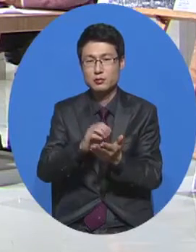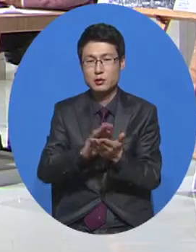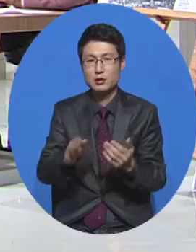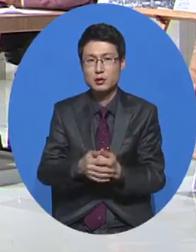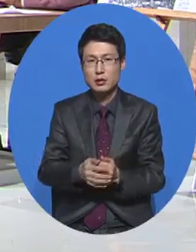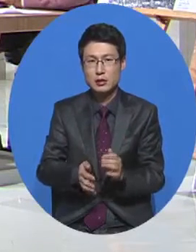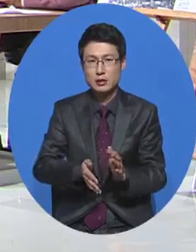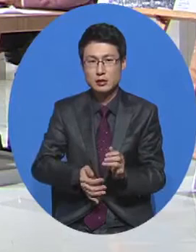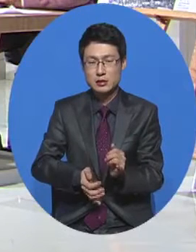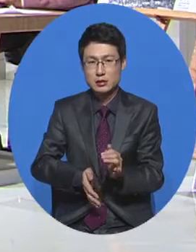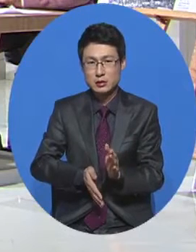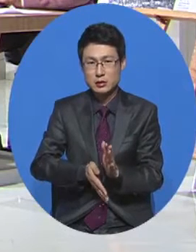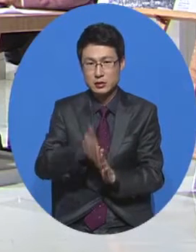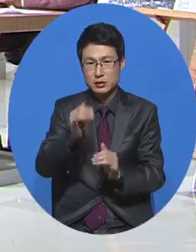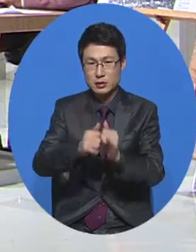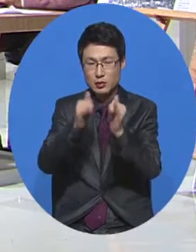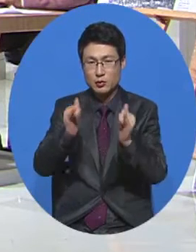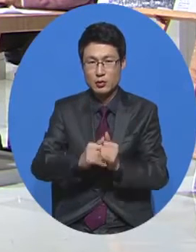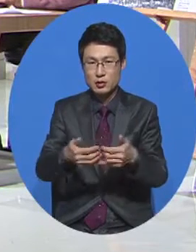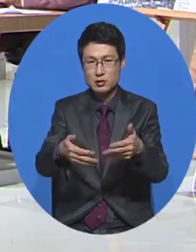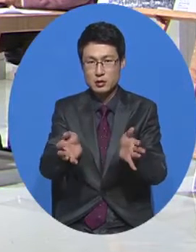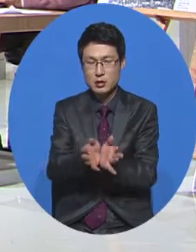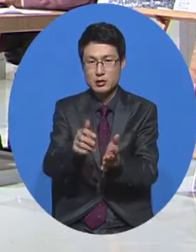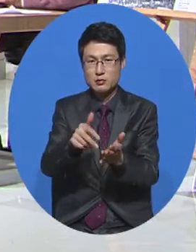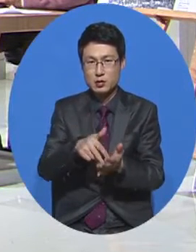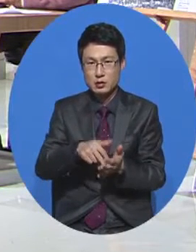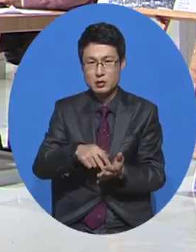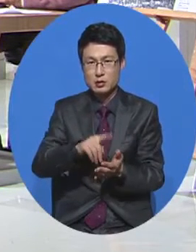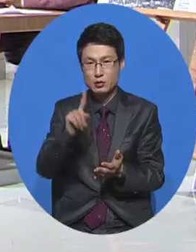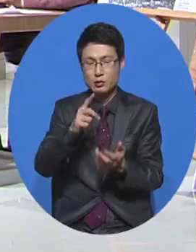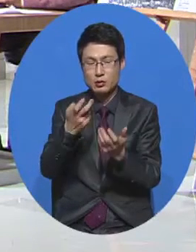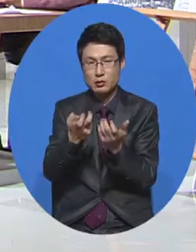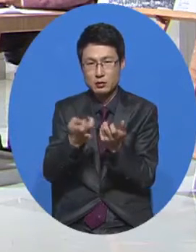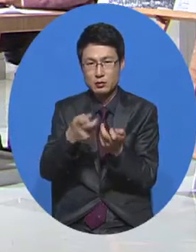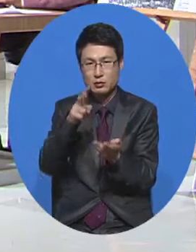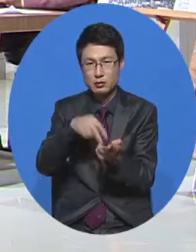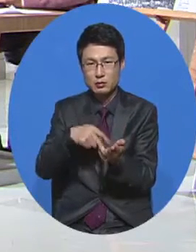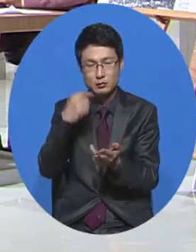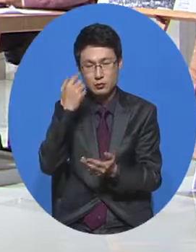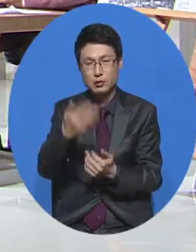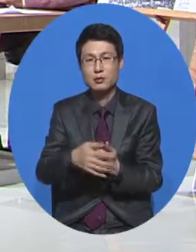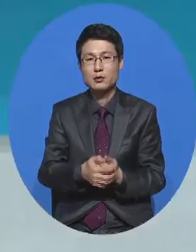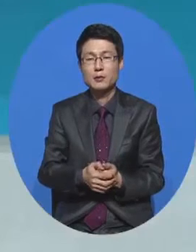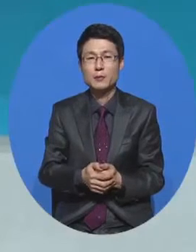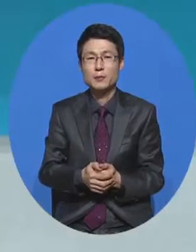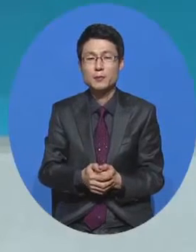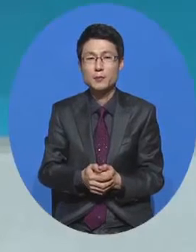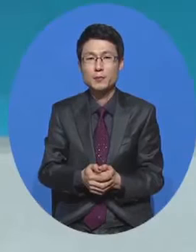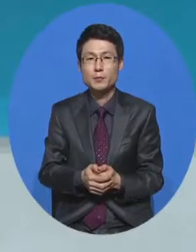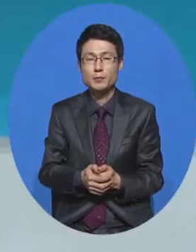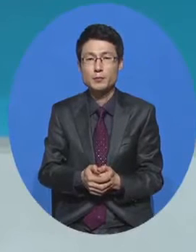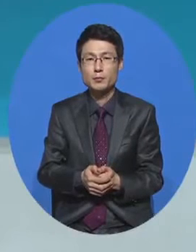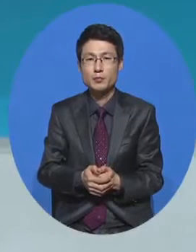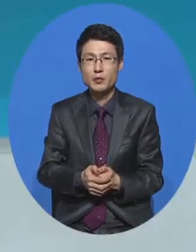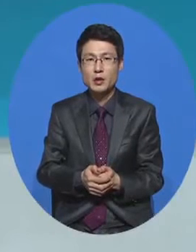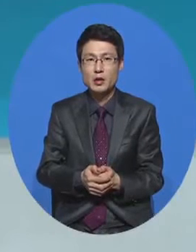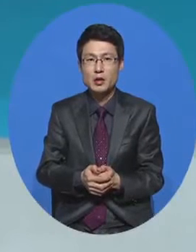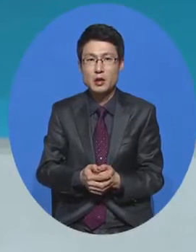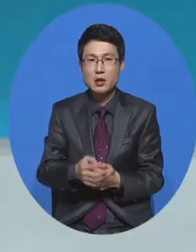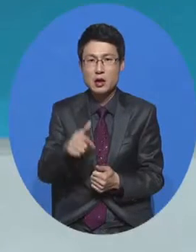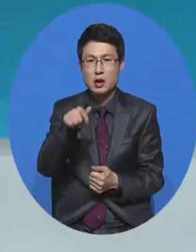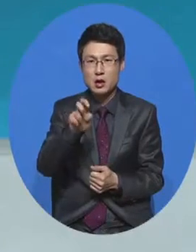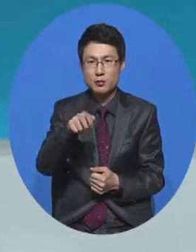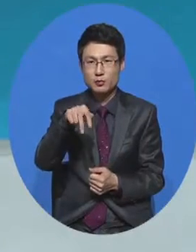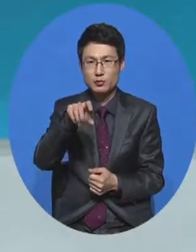그럼 시민 사회단체 입장에서는 또 어떻게 보시는지 우리 이용해 소장님 말씀 부탁드립니다 예 검정 교과